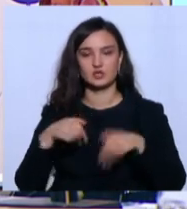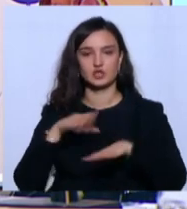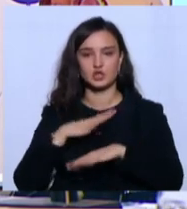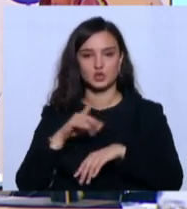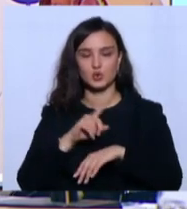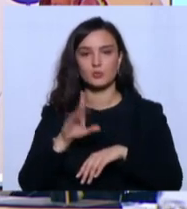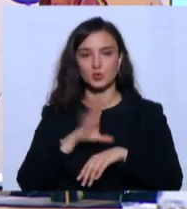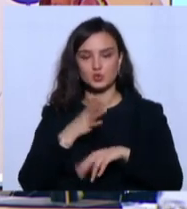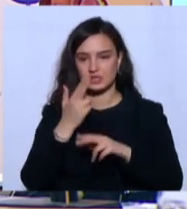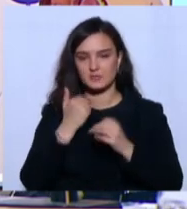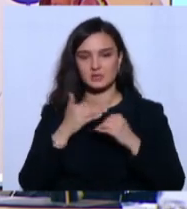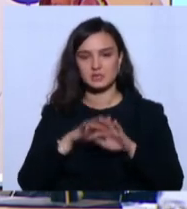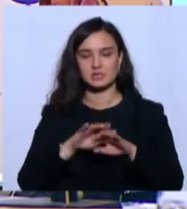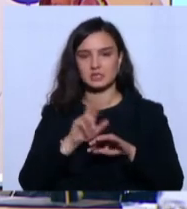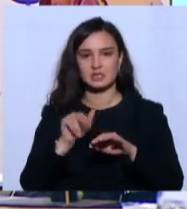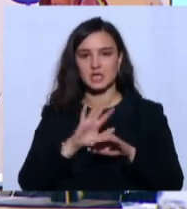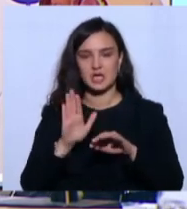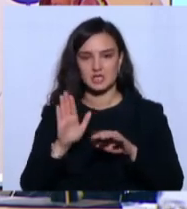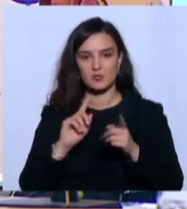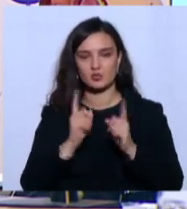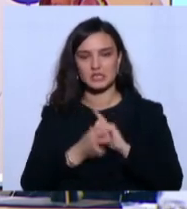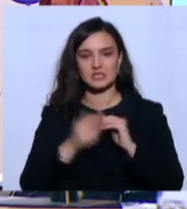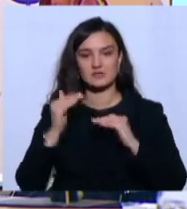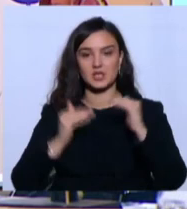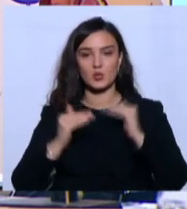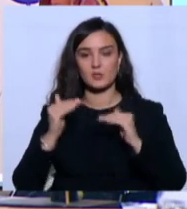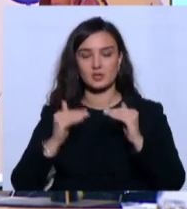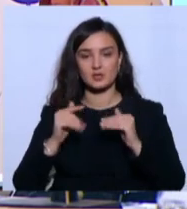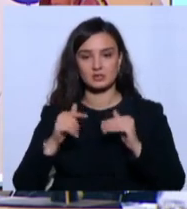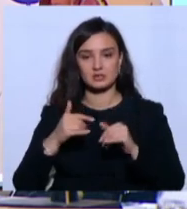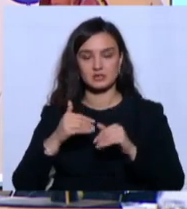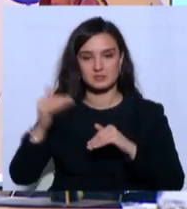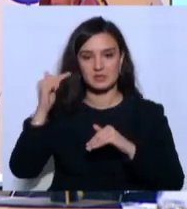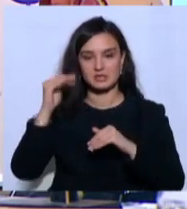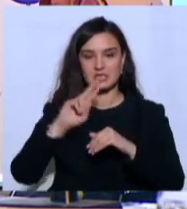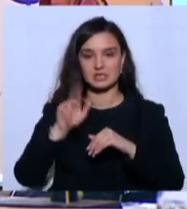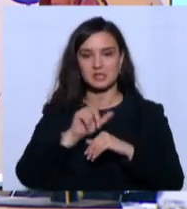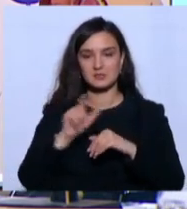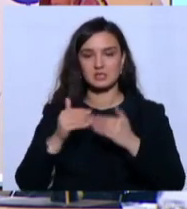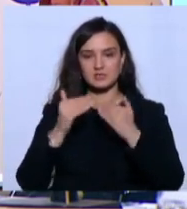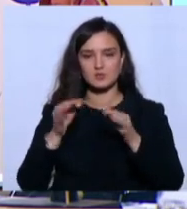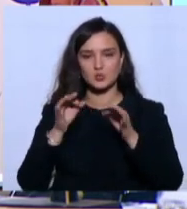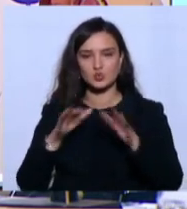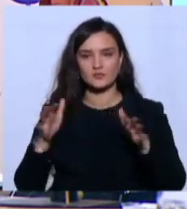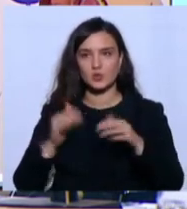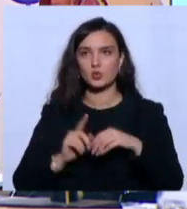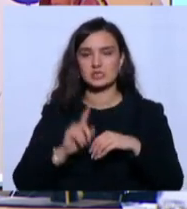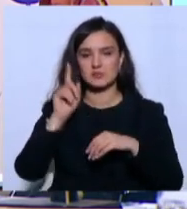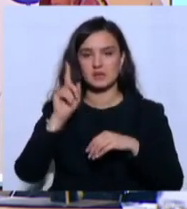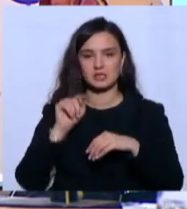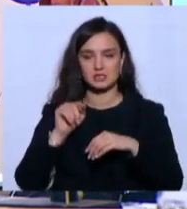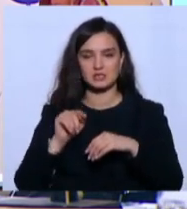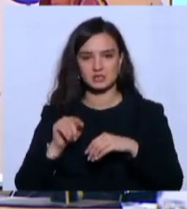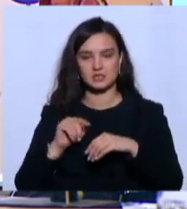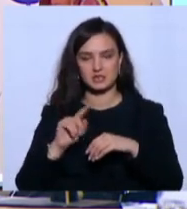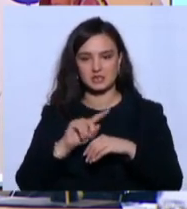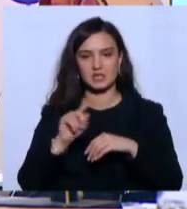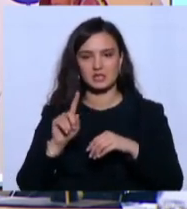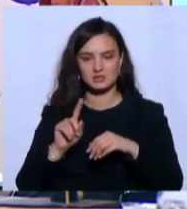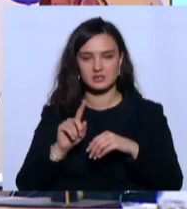რომ მოხდეს ადაპტაცია და არამკვეთრი მონაცვლეობა სიმაღლის და ადამიანისათვის უჩვეულო სიმაღლეზე